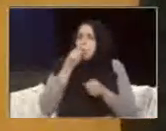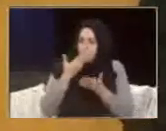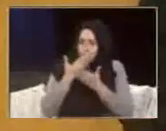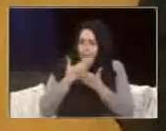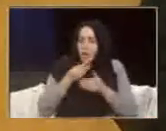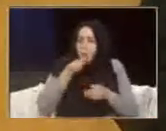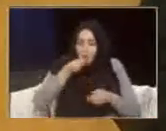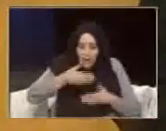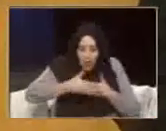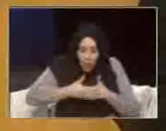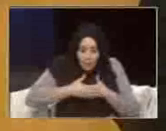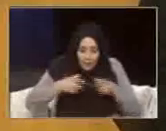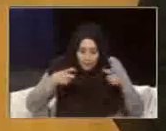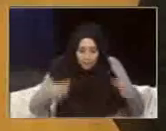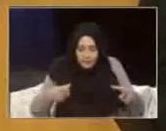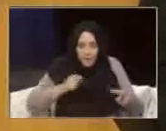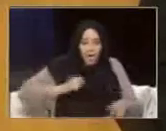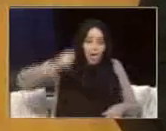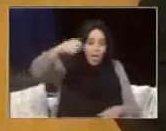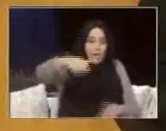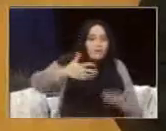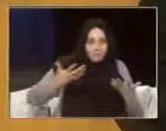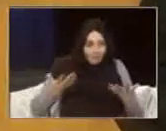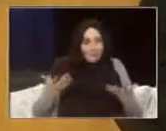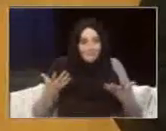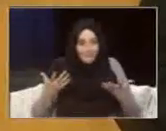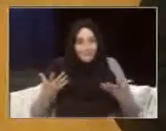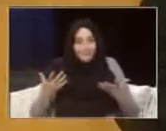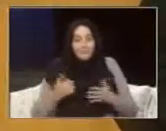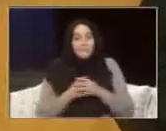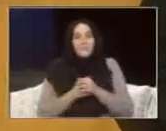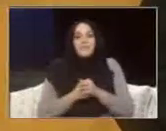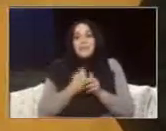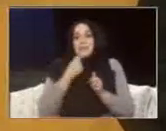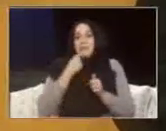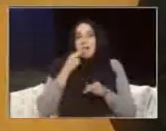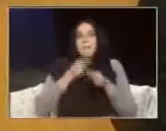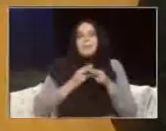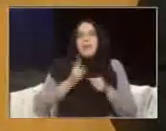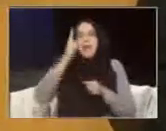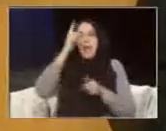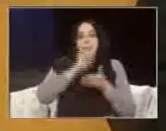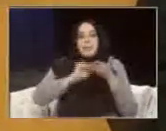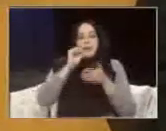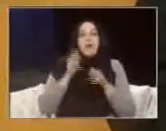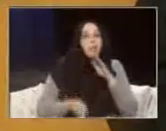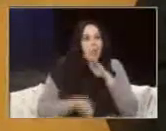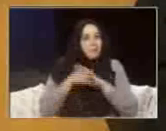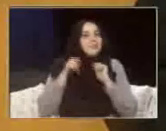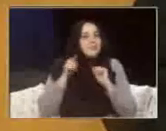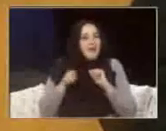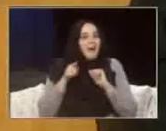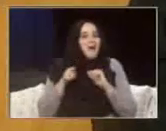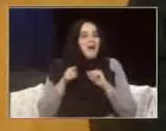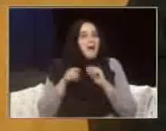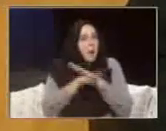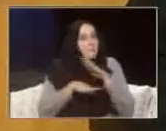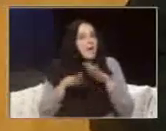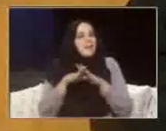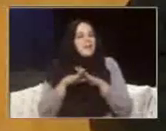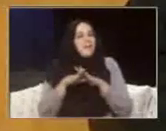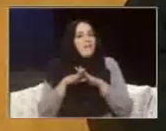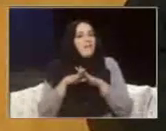يليك، هذه الأداب. إذن فالتسمية تدابيها الأول لأنها من مستلزمات الإيمان، لأنه لا يعتقد أن